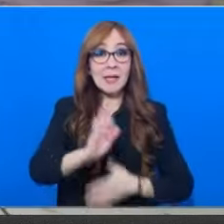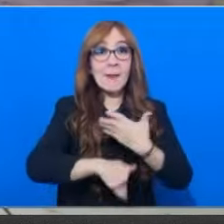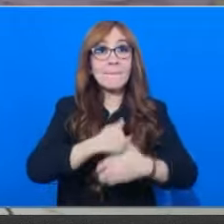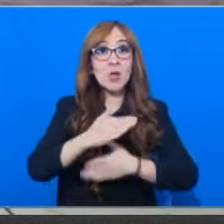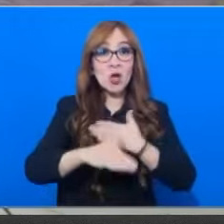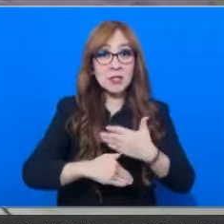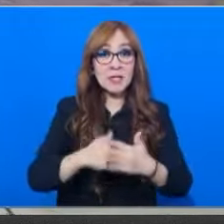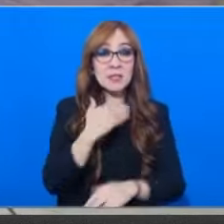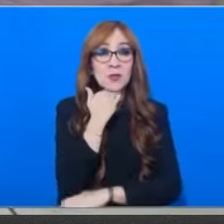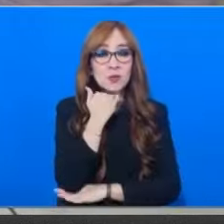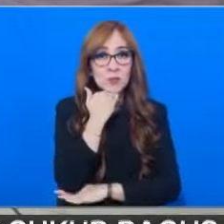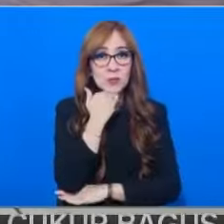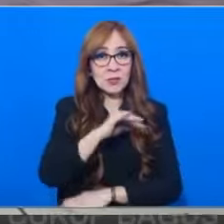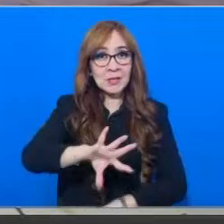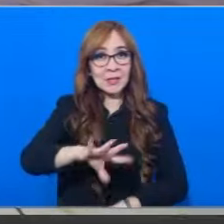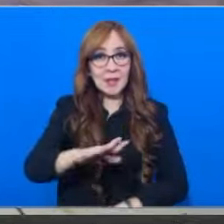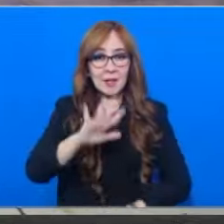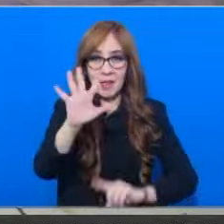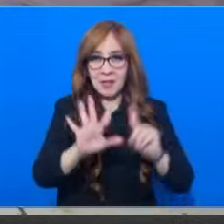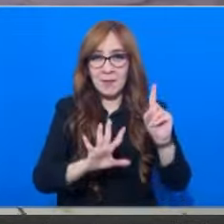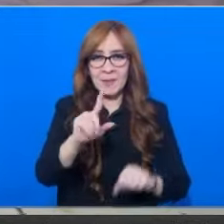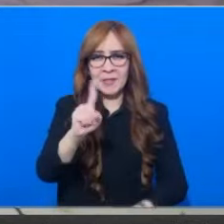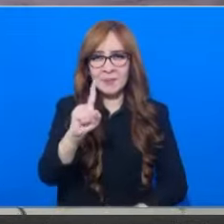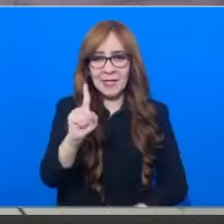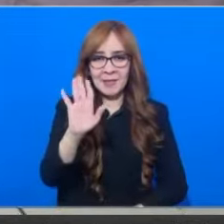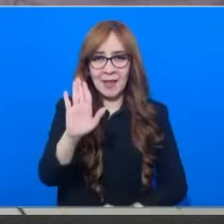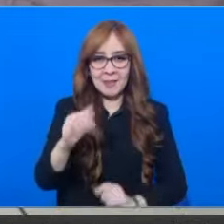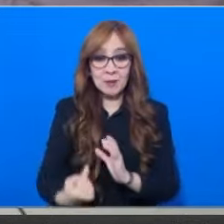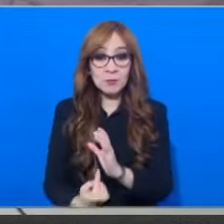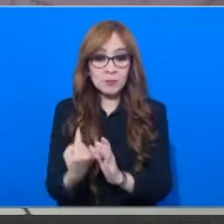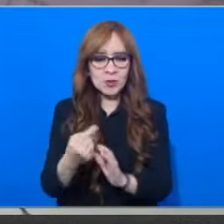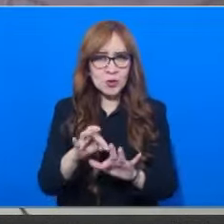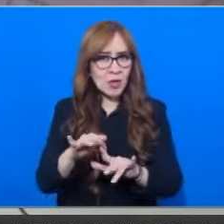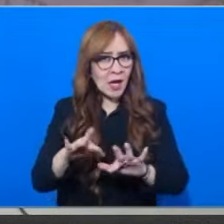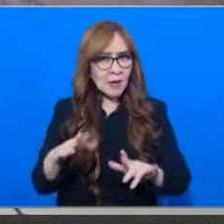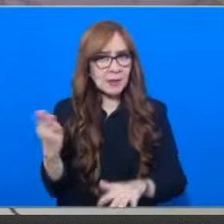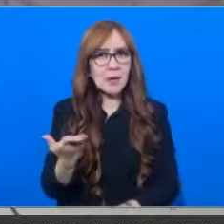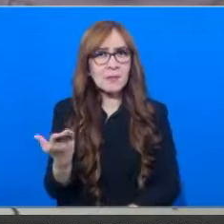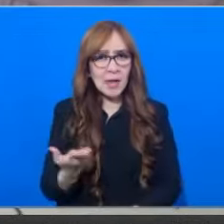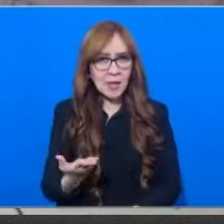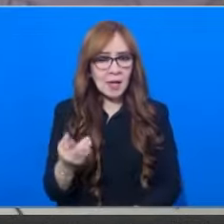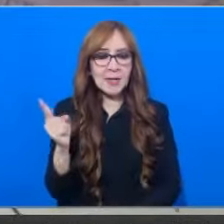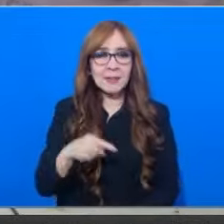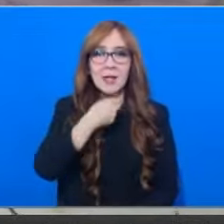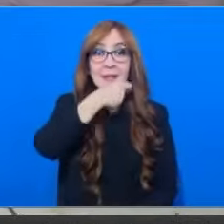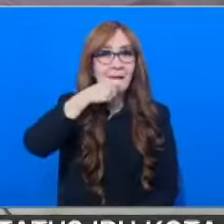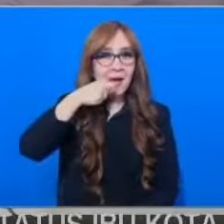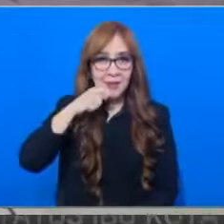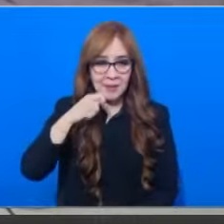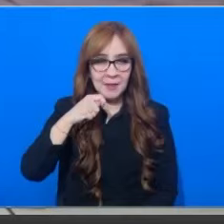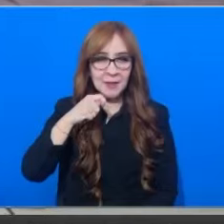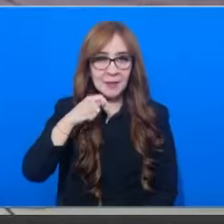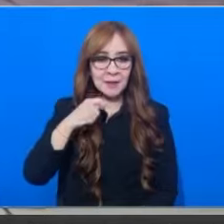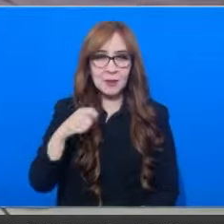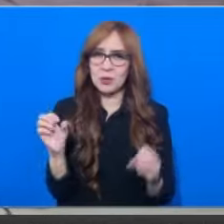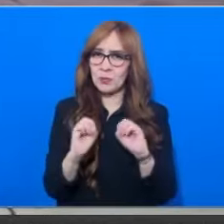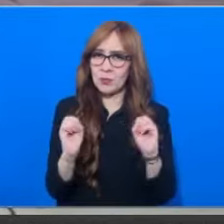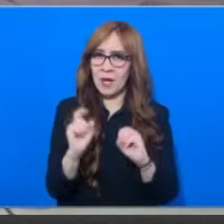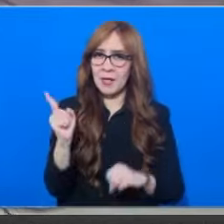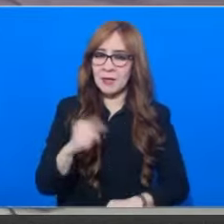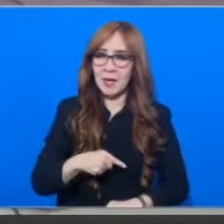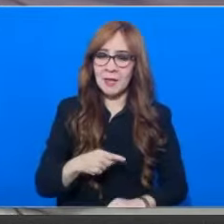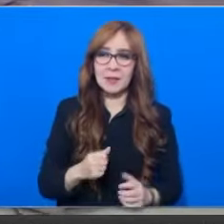sekitar 15 menitan. Ya. Nanti akan muncul air ya, Teh ya. Air itu datangnya dari si dagingnya, bukan dari si bumbu. Karena tadi kita dari gula juga